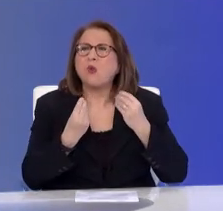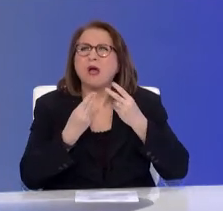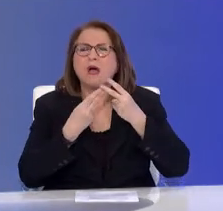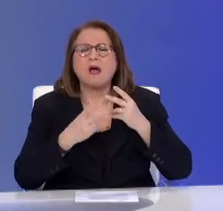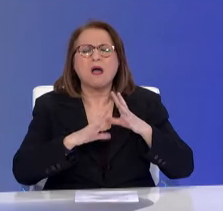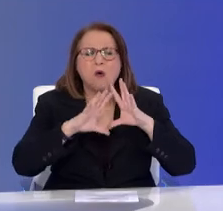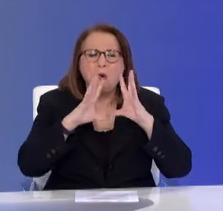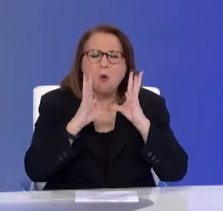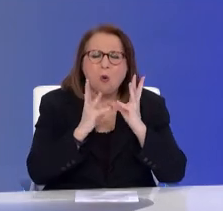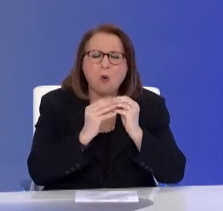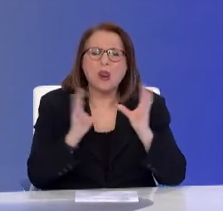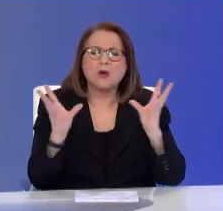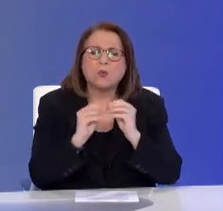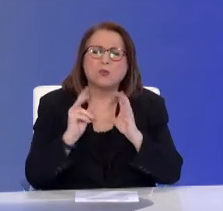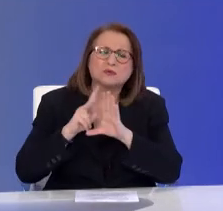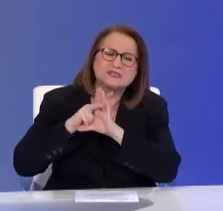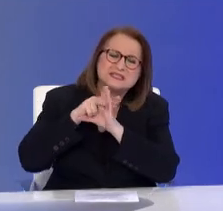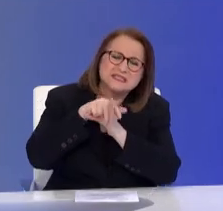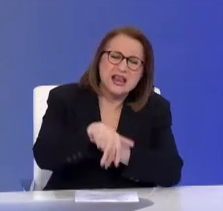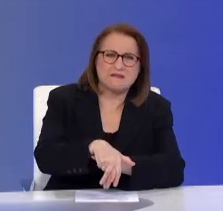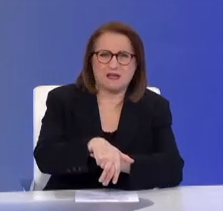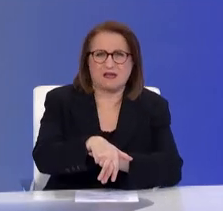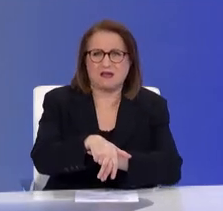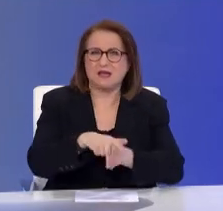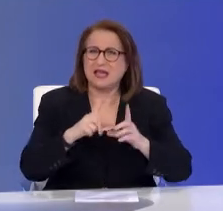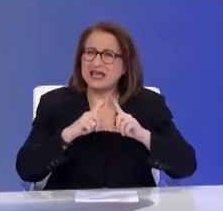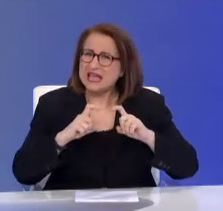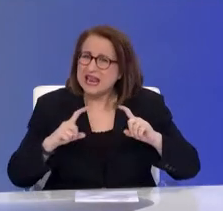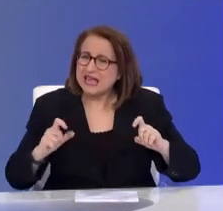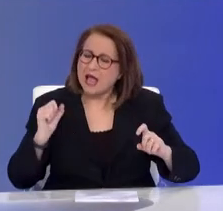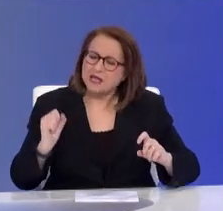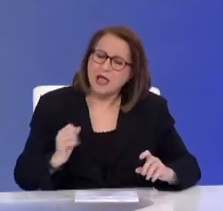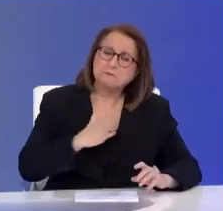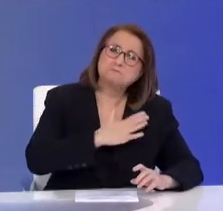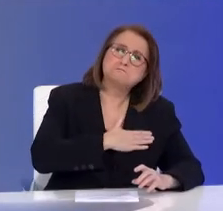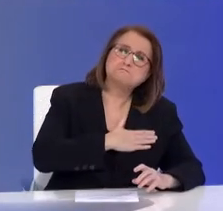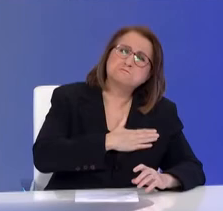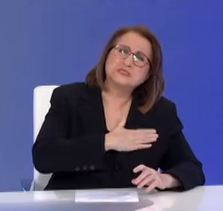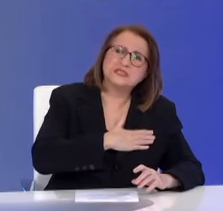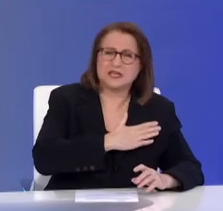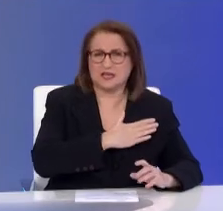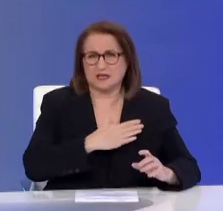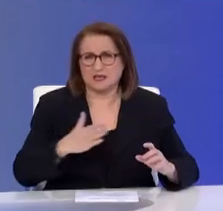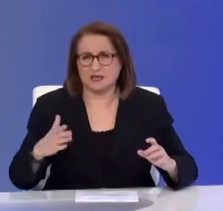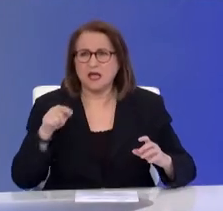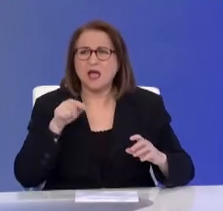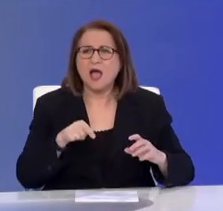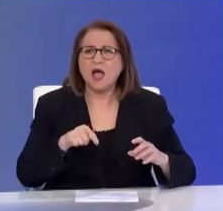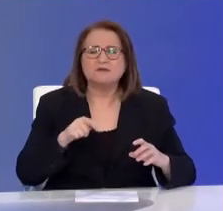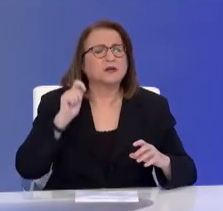αφορούν τη σκλαβιά και αναφερόμενα ως τραγικές στιγμές